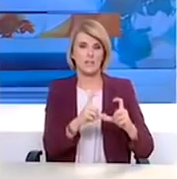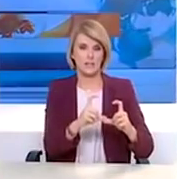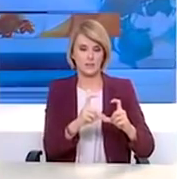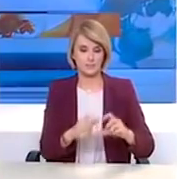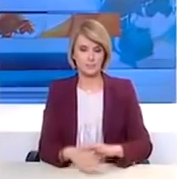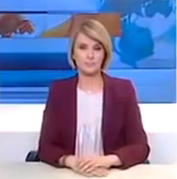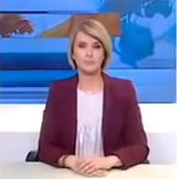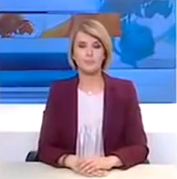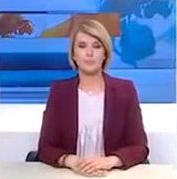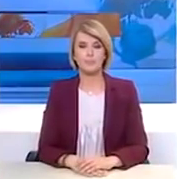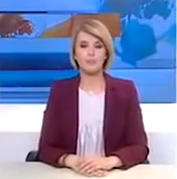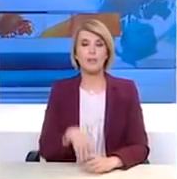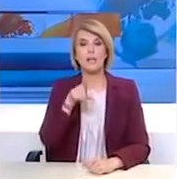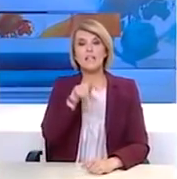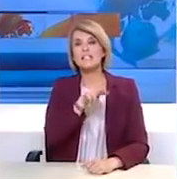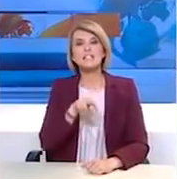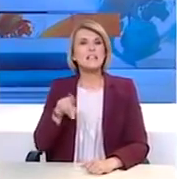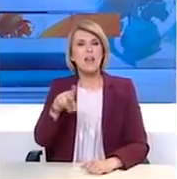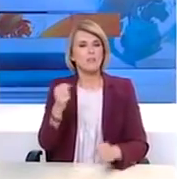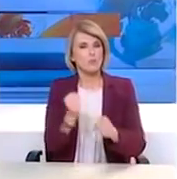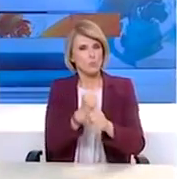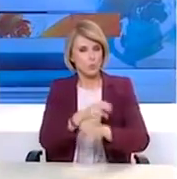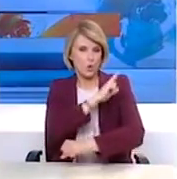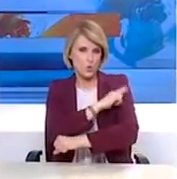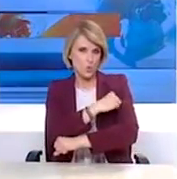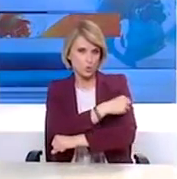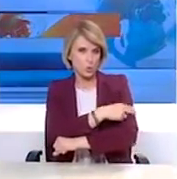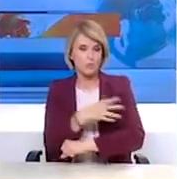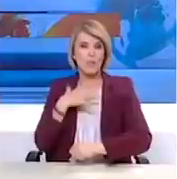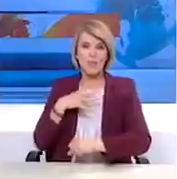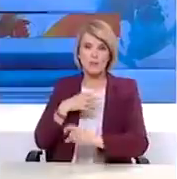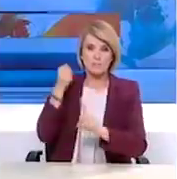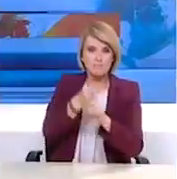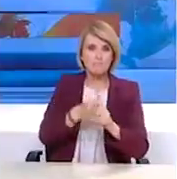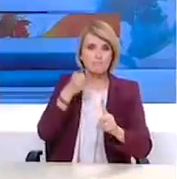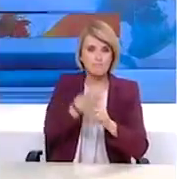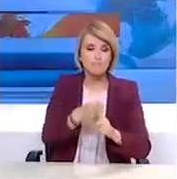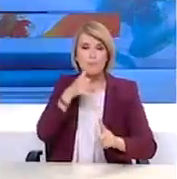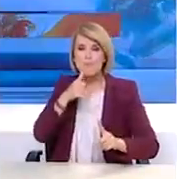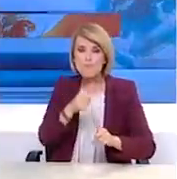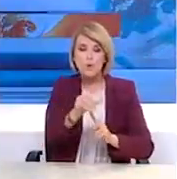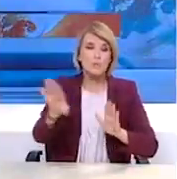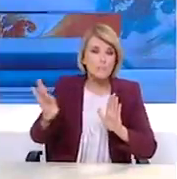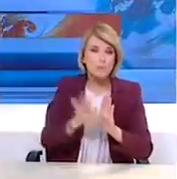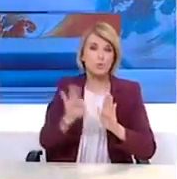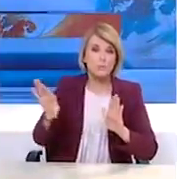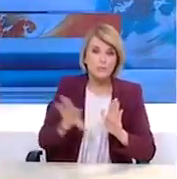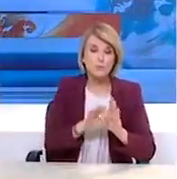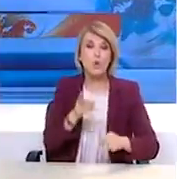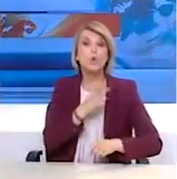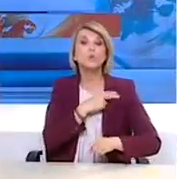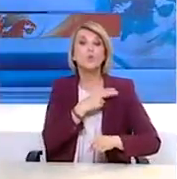Τσιόδρα, συνάδελφοί σας υγειονομικοί διεκδικούν την κάλυψη χιλιάδων κενών με προσλήψεις μόνιμου προσωπικού, κατάλληλα